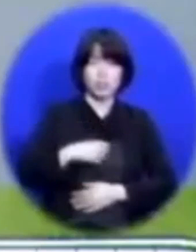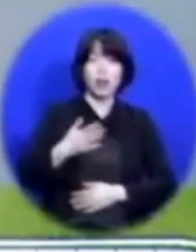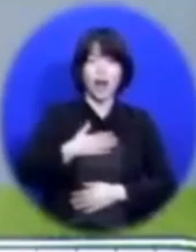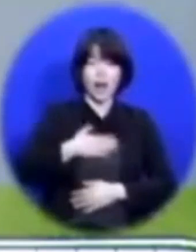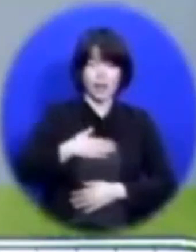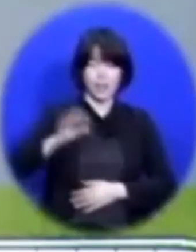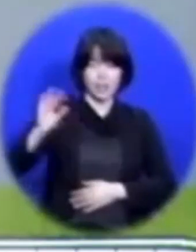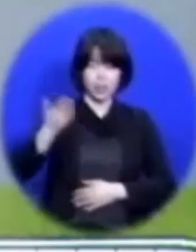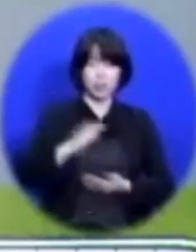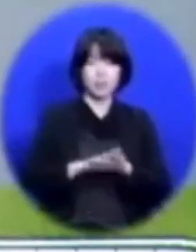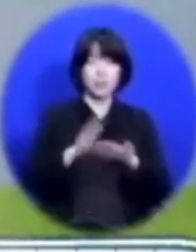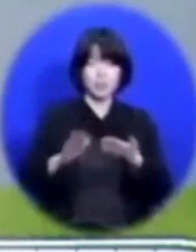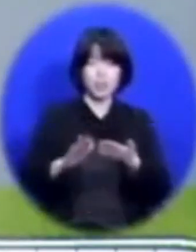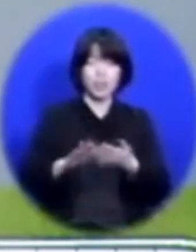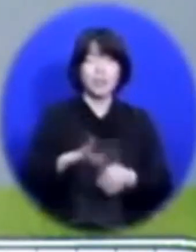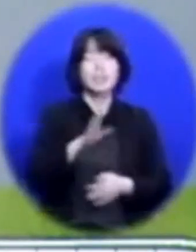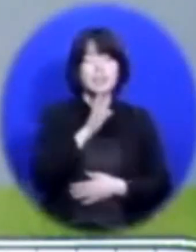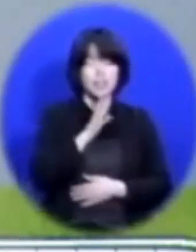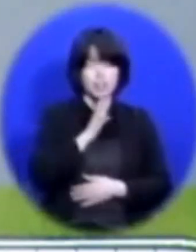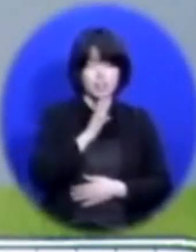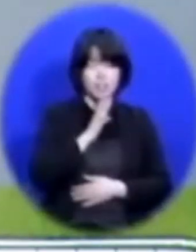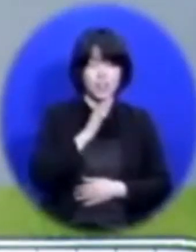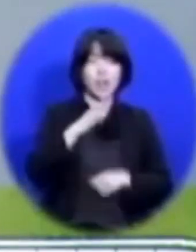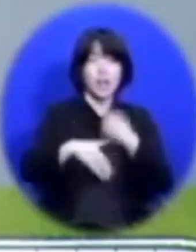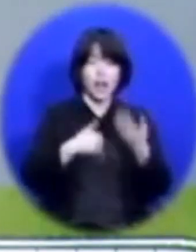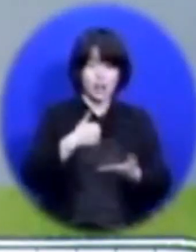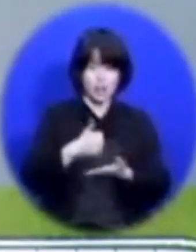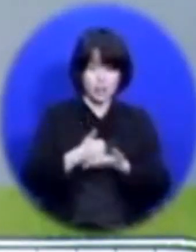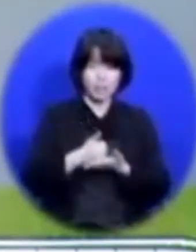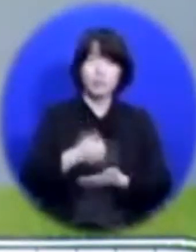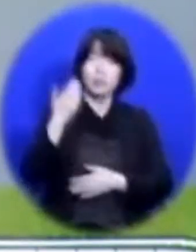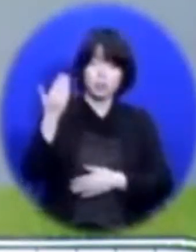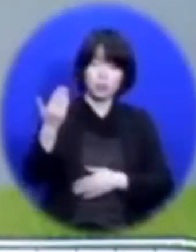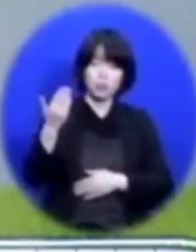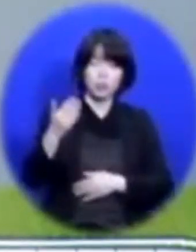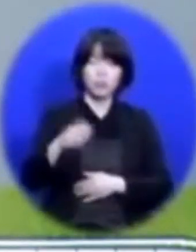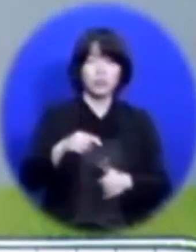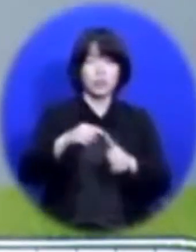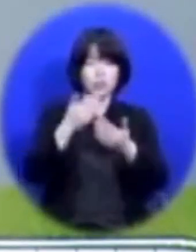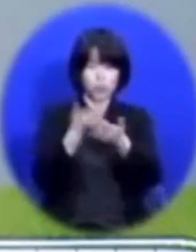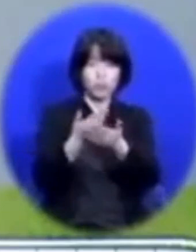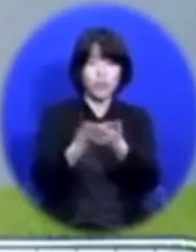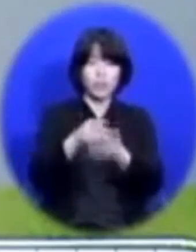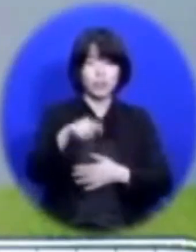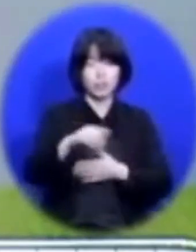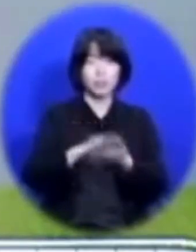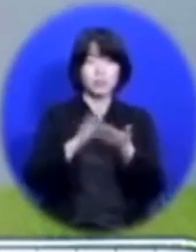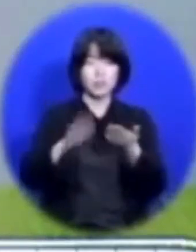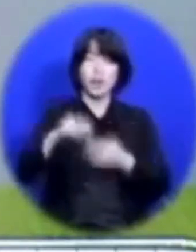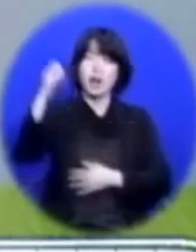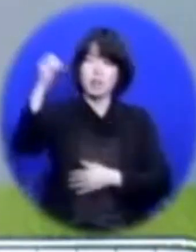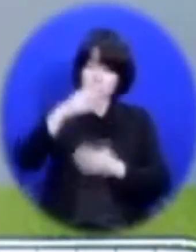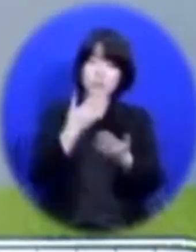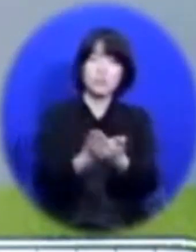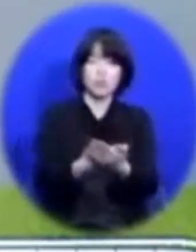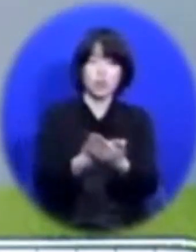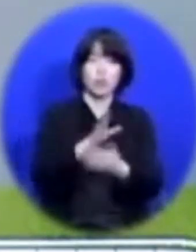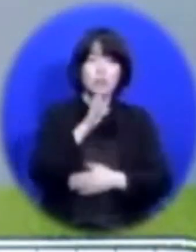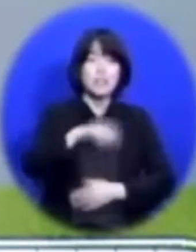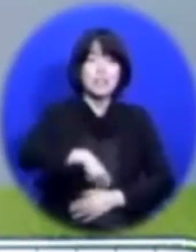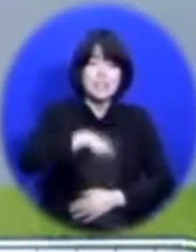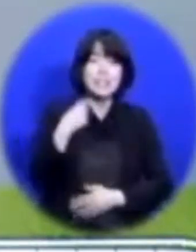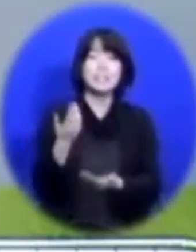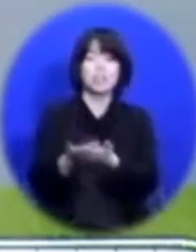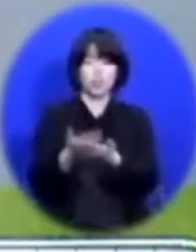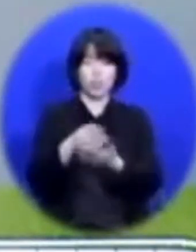알게된다는것을의미합니다. 사실우리는하나님그분을찾고있습니다. 빛을찾고진리를